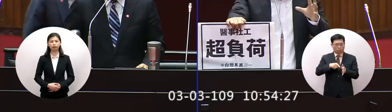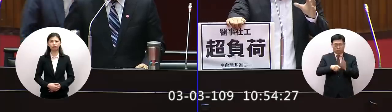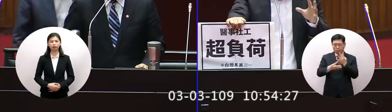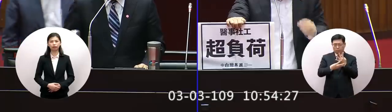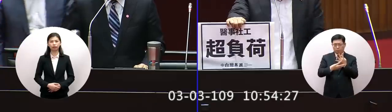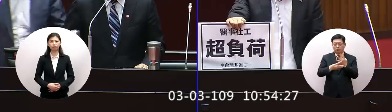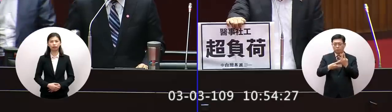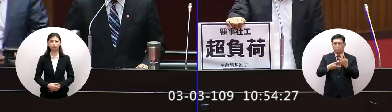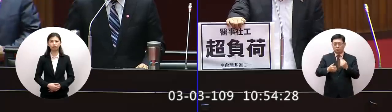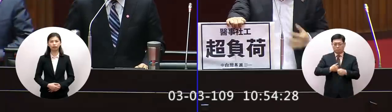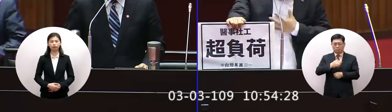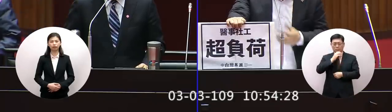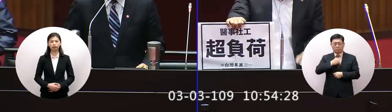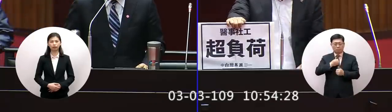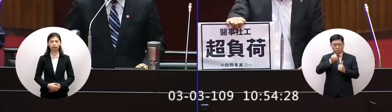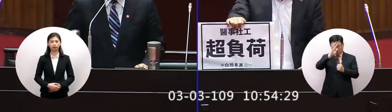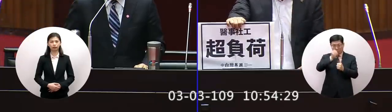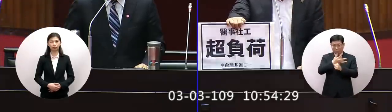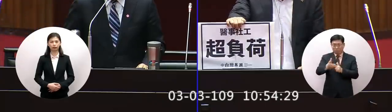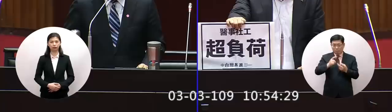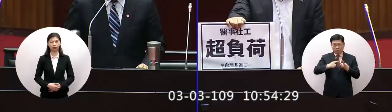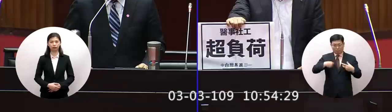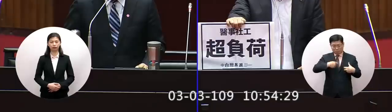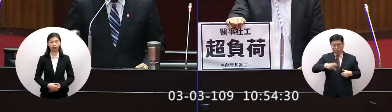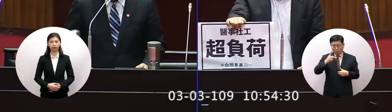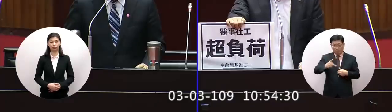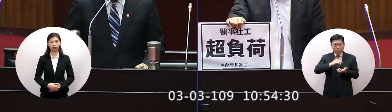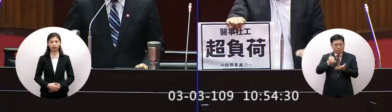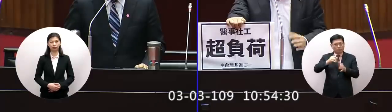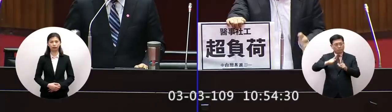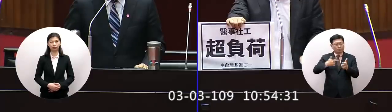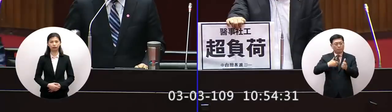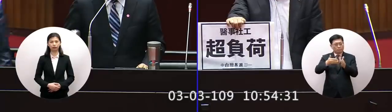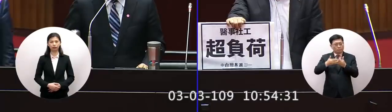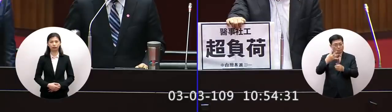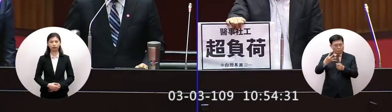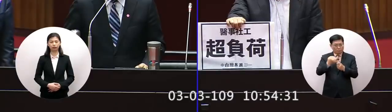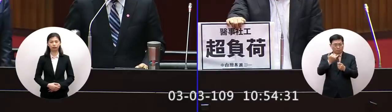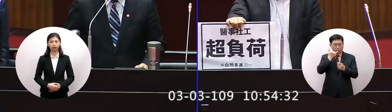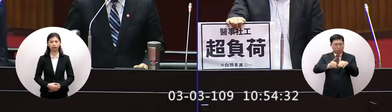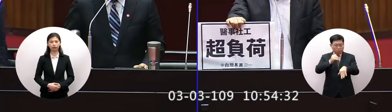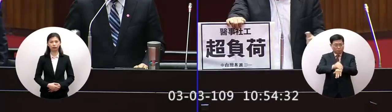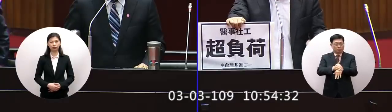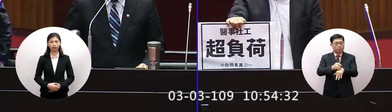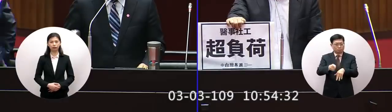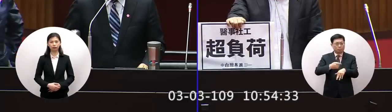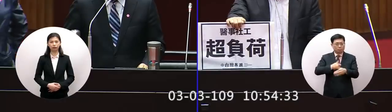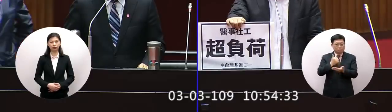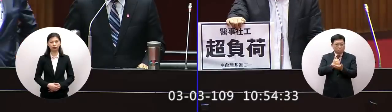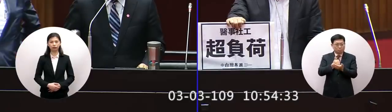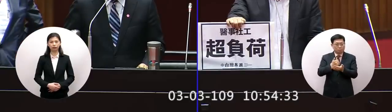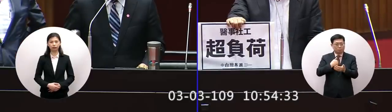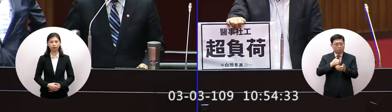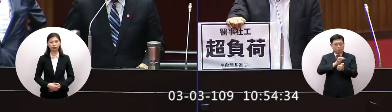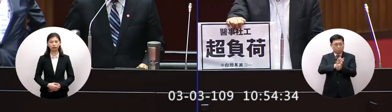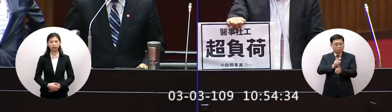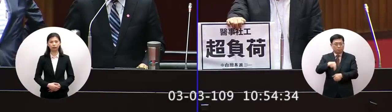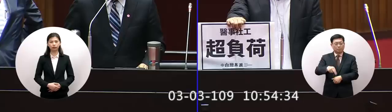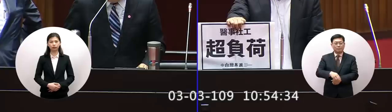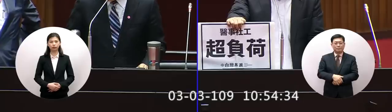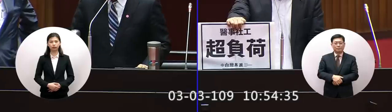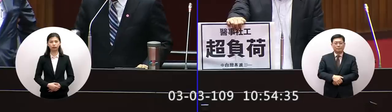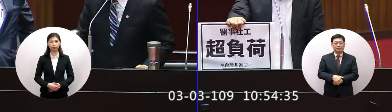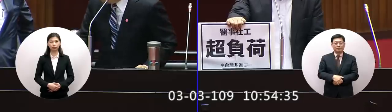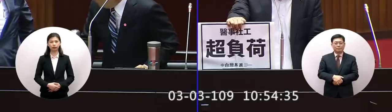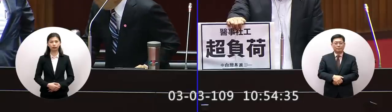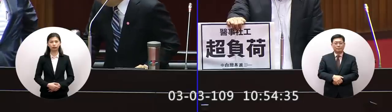的感染科，还是即个胸腔科的医师，大概需要偌济时间当做一个专业的即个上着前线的医师？